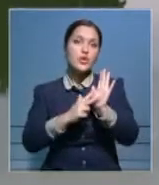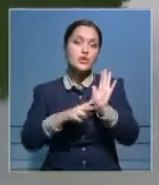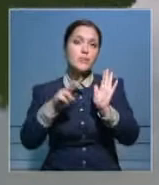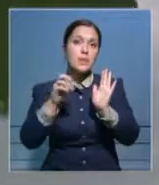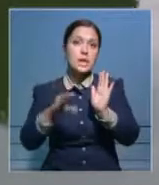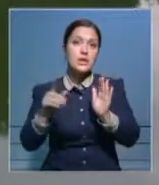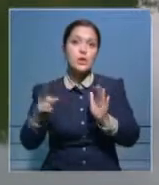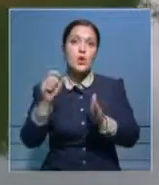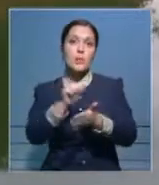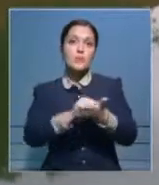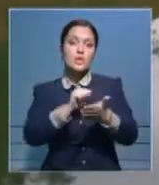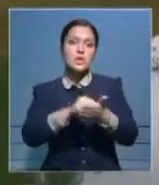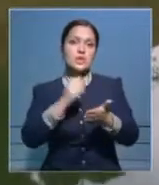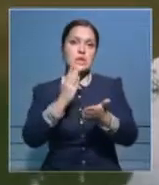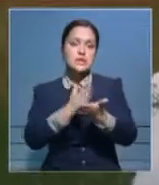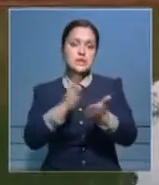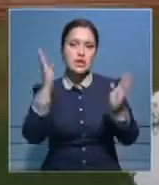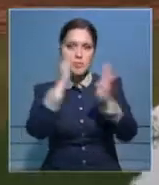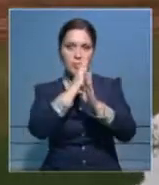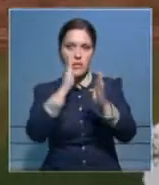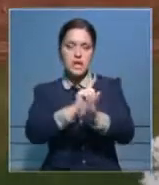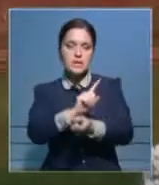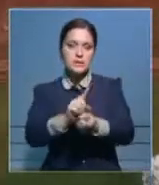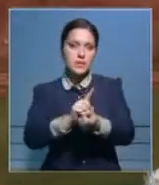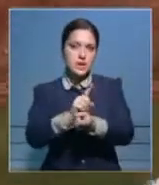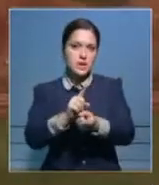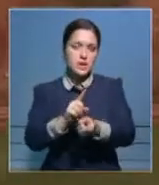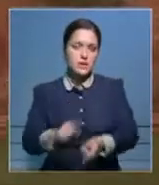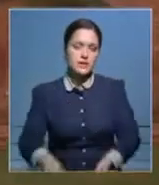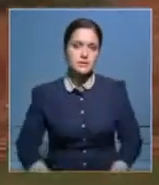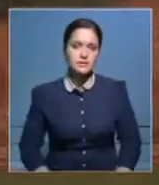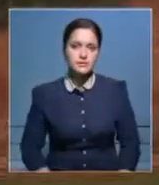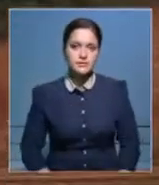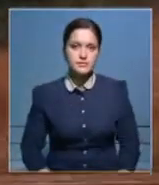Эксперты считают, что причиной этого климатические изменения.